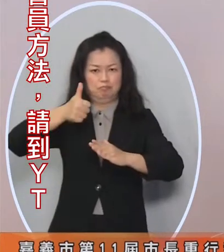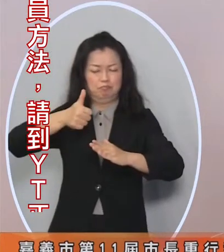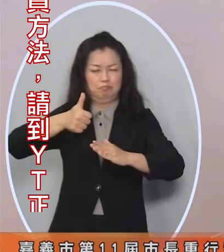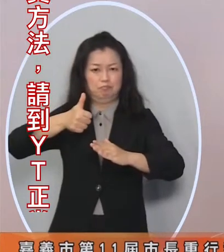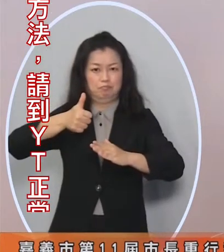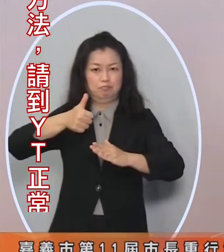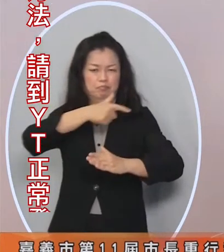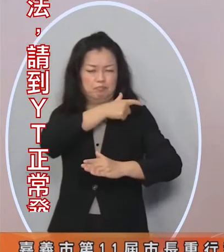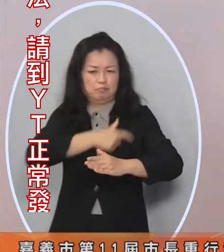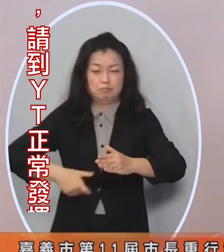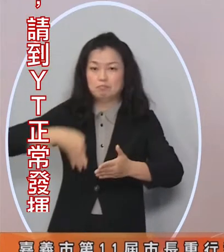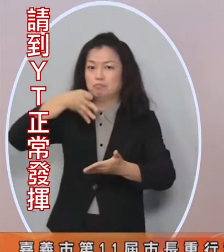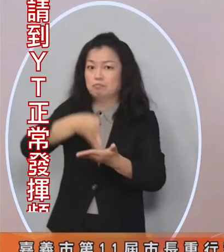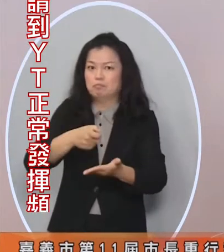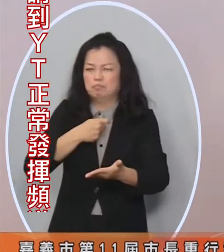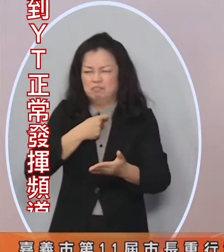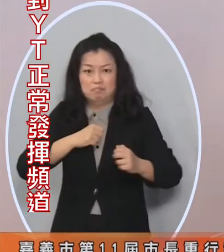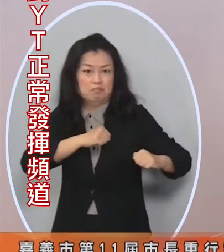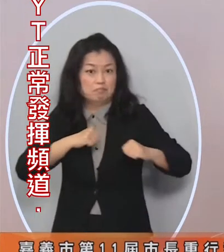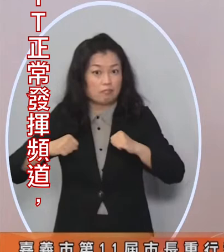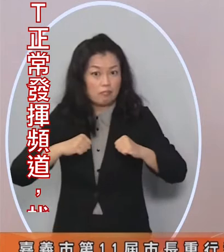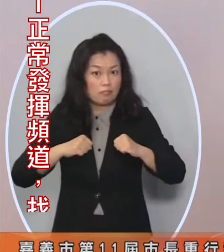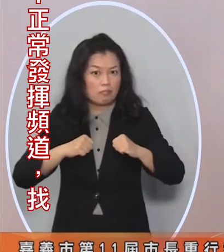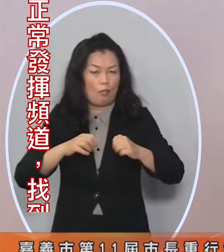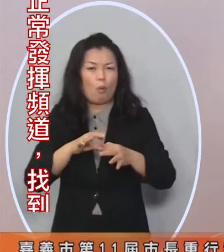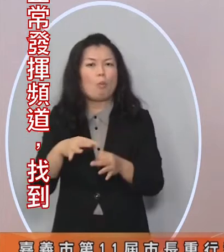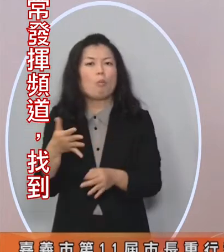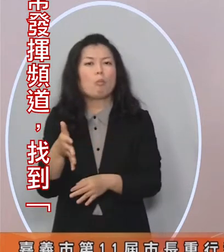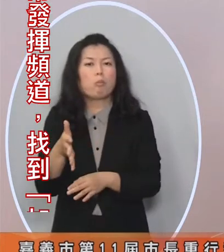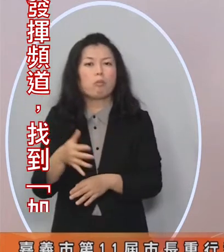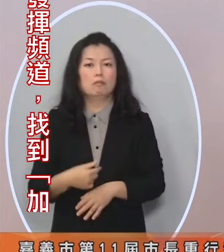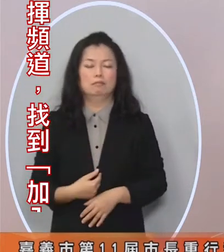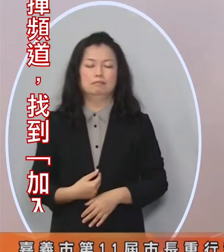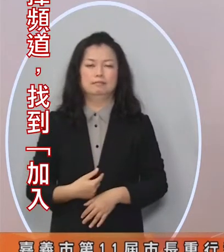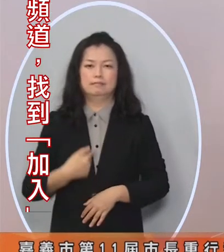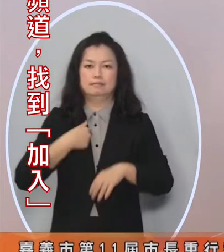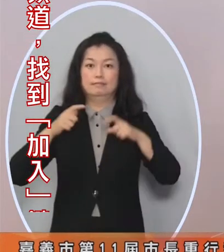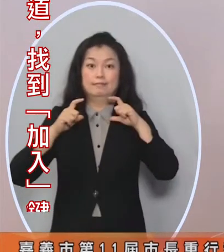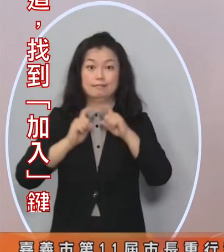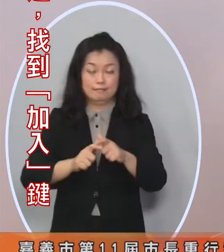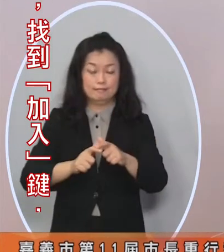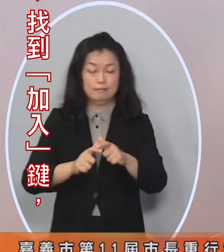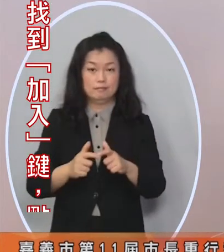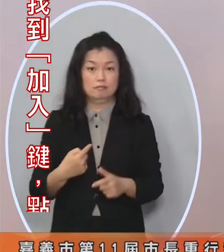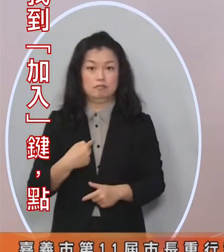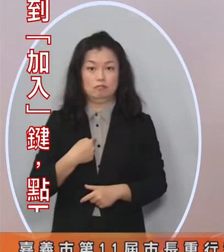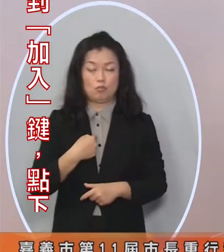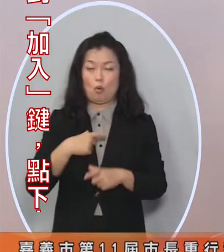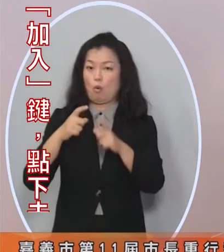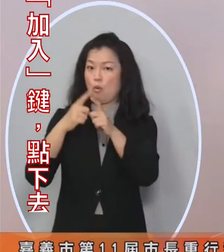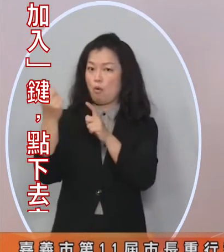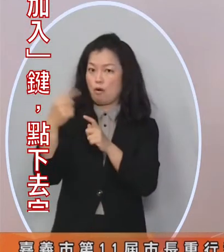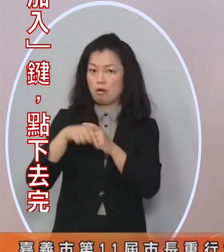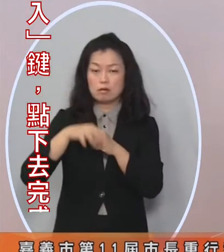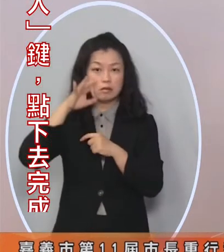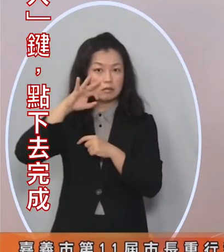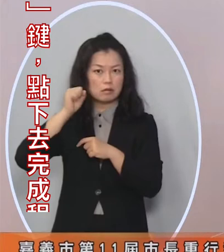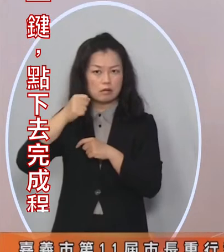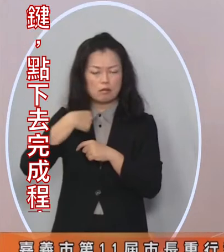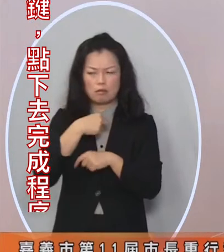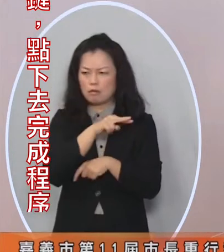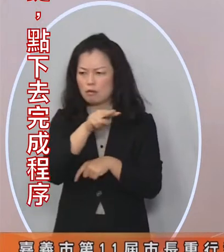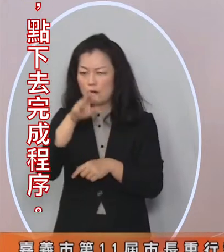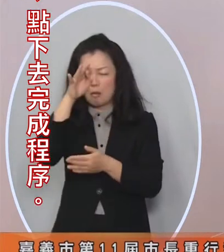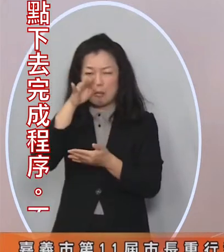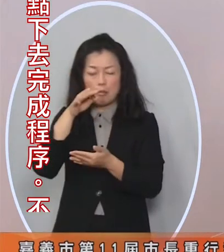长竞选嘉义市长。凯生回答，从我 回来嘉义之后，我看到的经